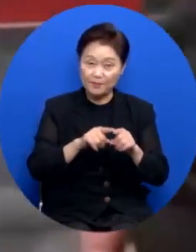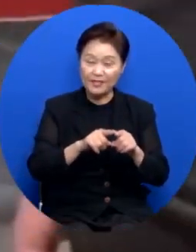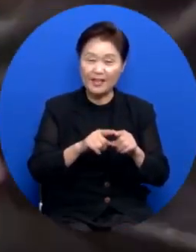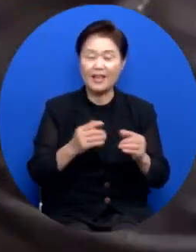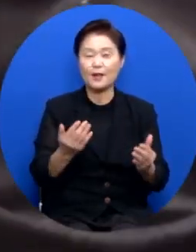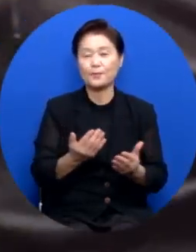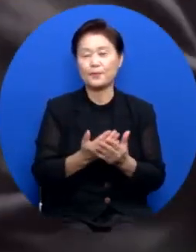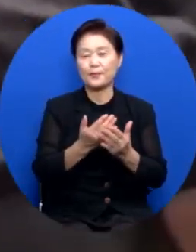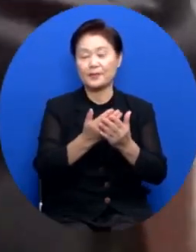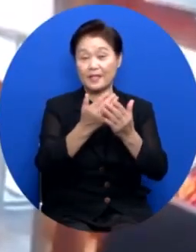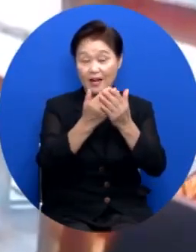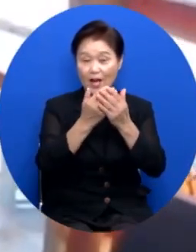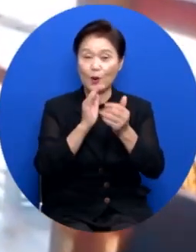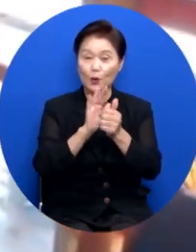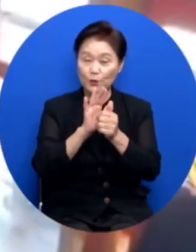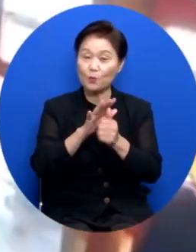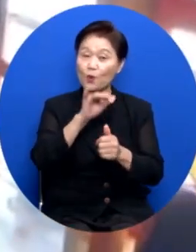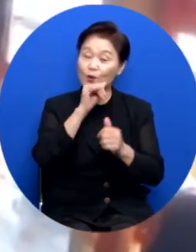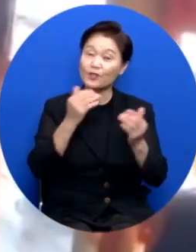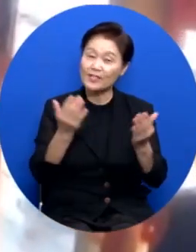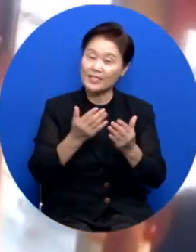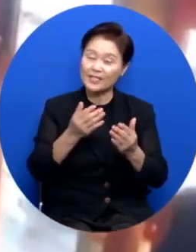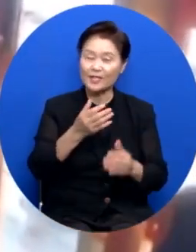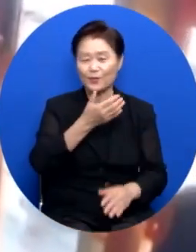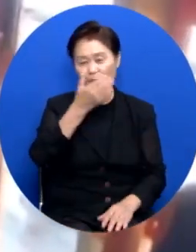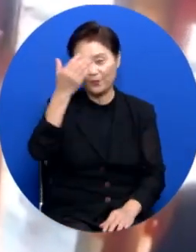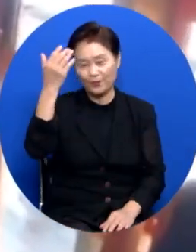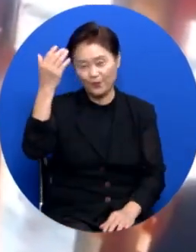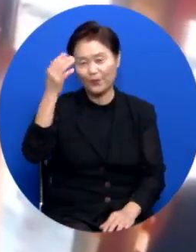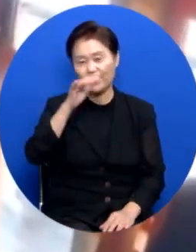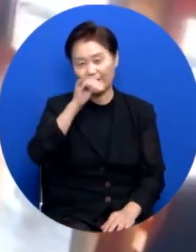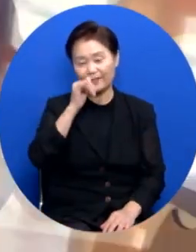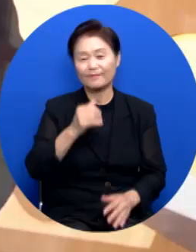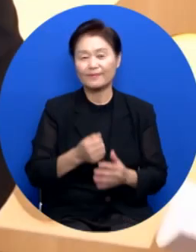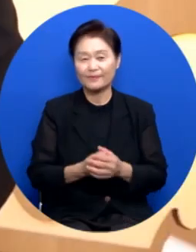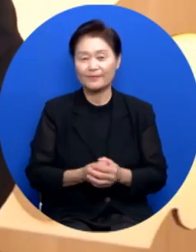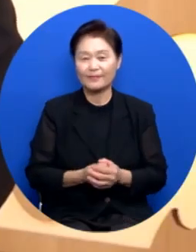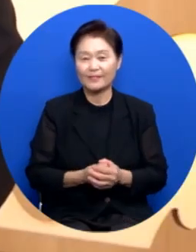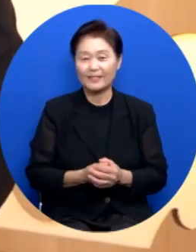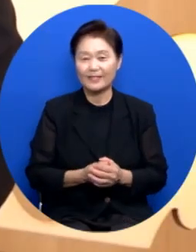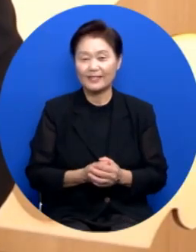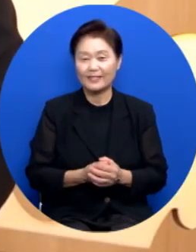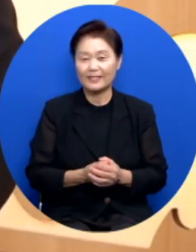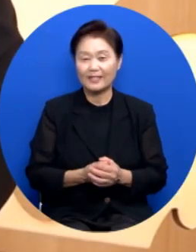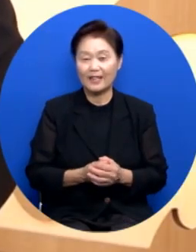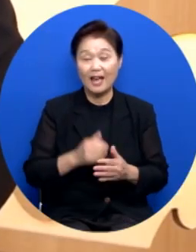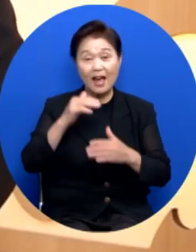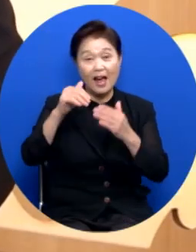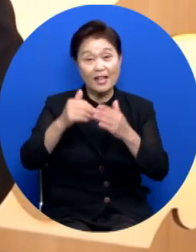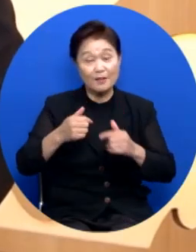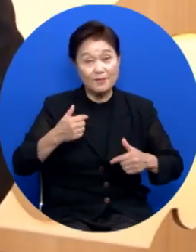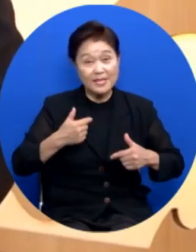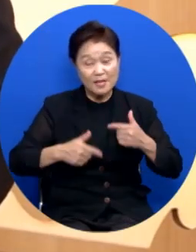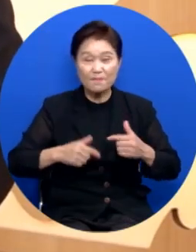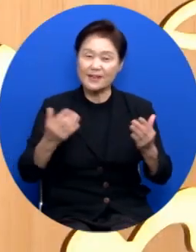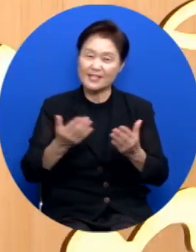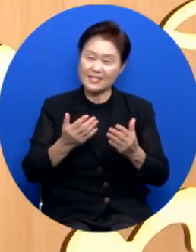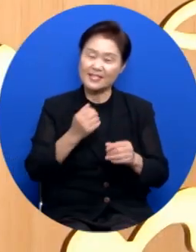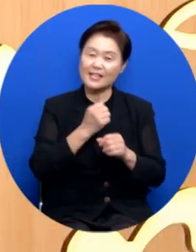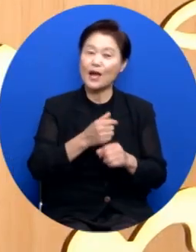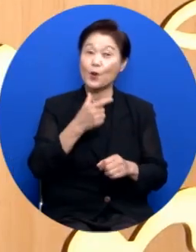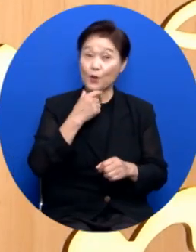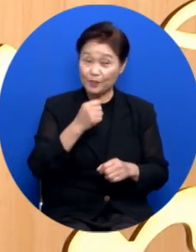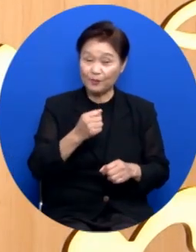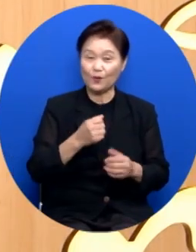성장하고 같이 돕는 사역들을 꿈꾸고 있습니다 일단은 저희는 하나님 기뻐하시는 사역하고 싶고